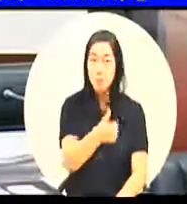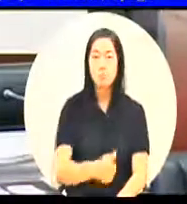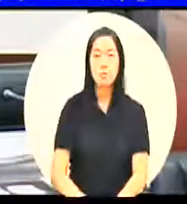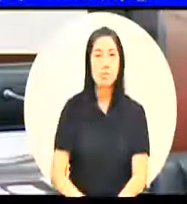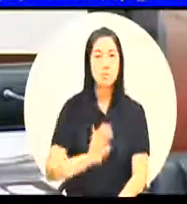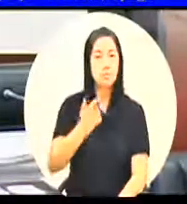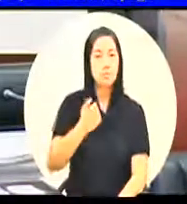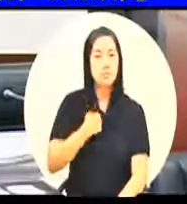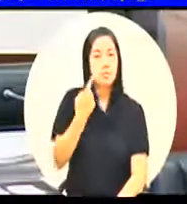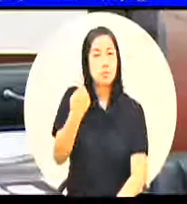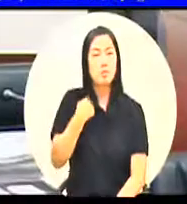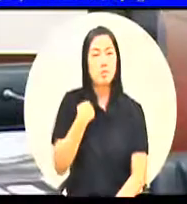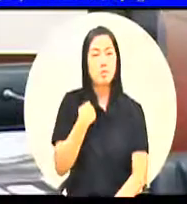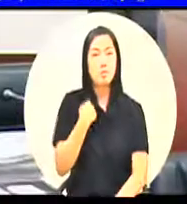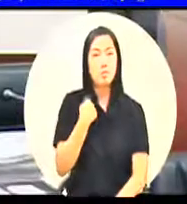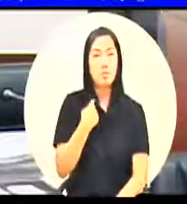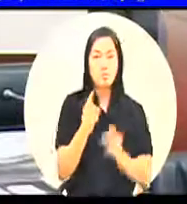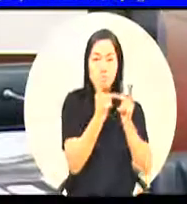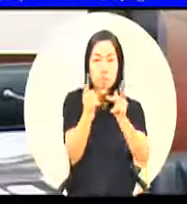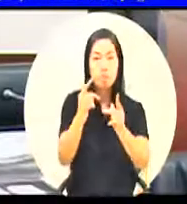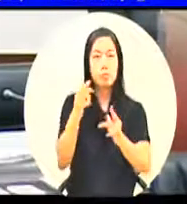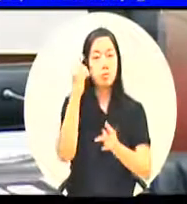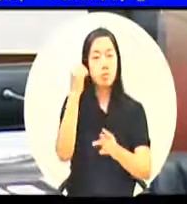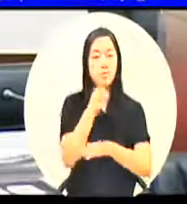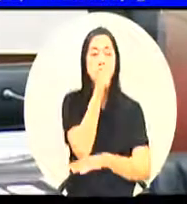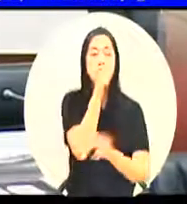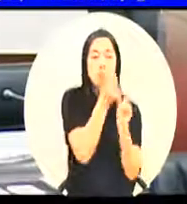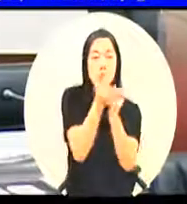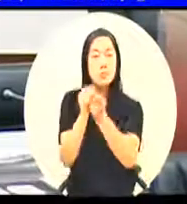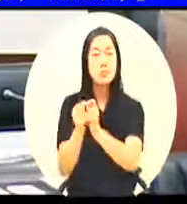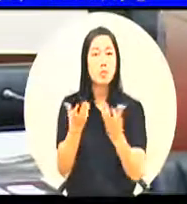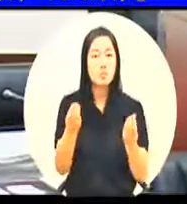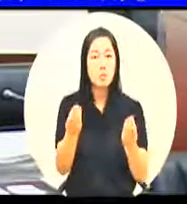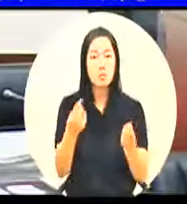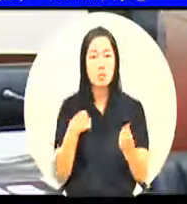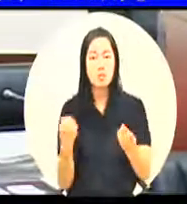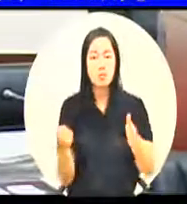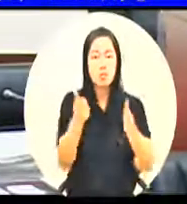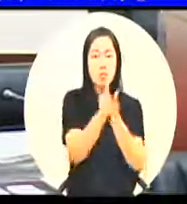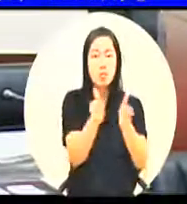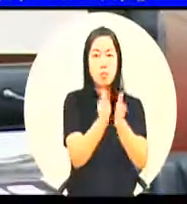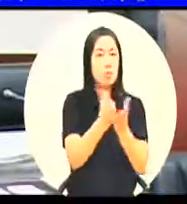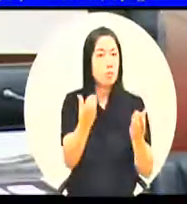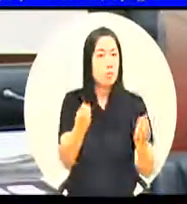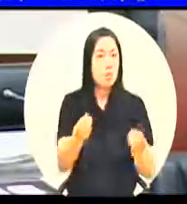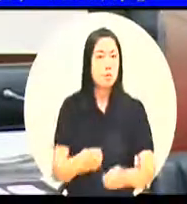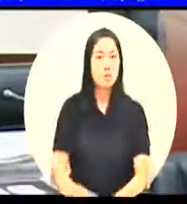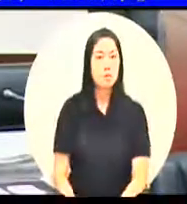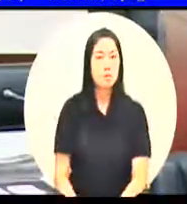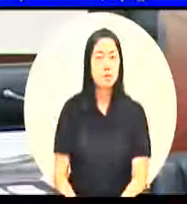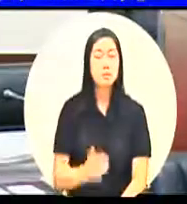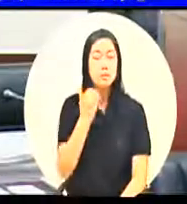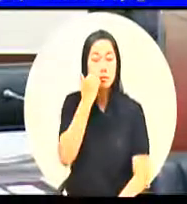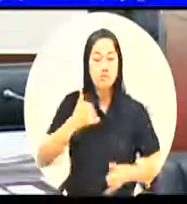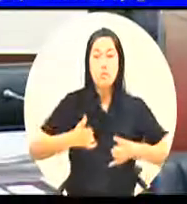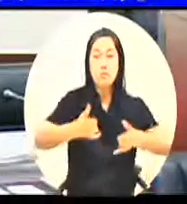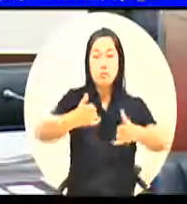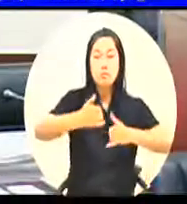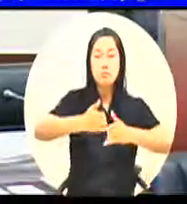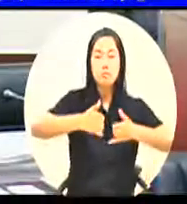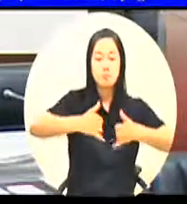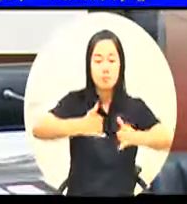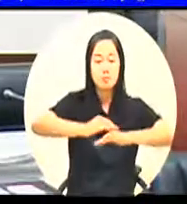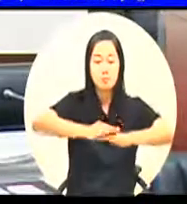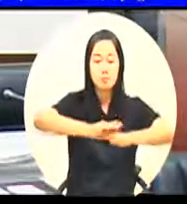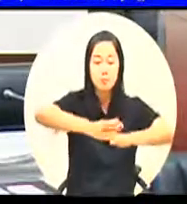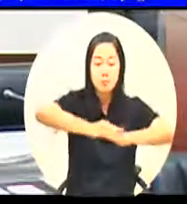若没伫捷运边诶，我没有在搭捷运的，也许对我就不重要。但是你路面啊拢白白看到，哦，